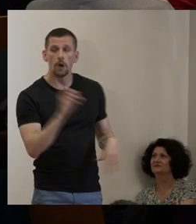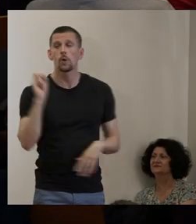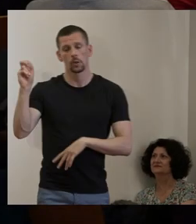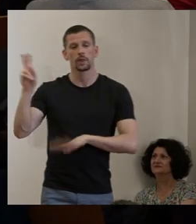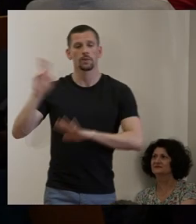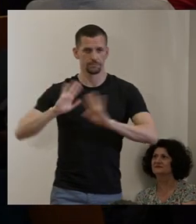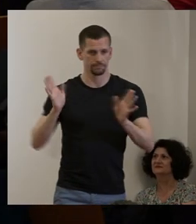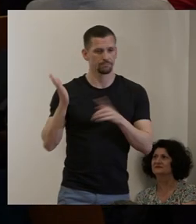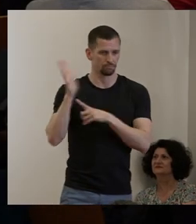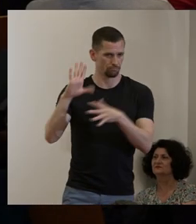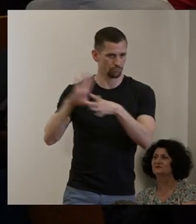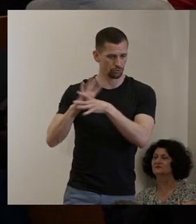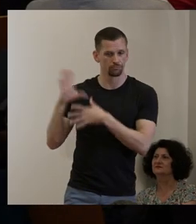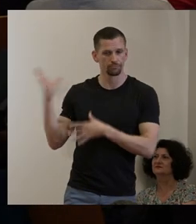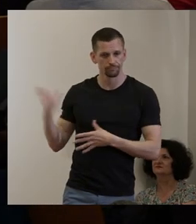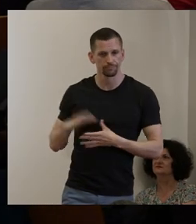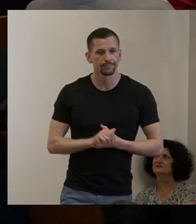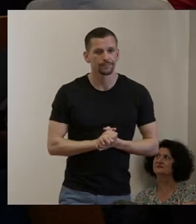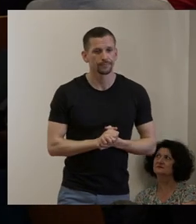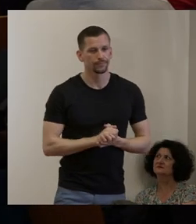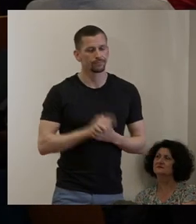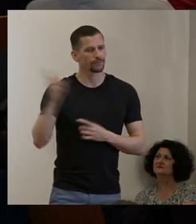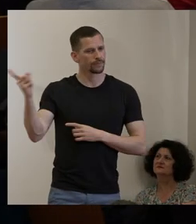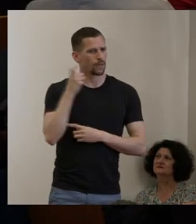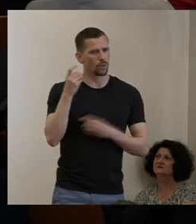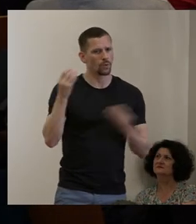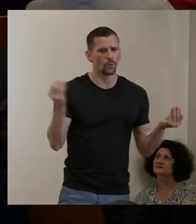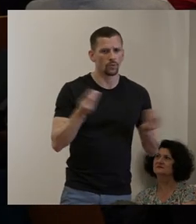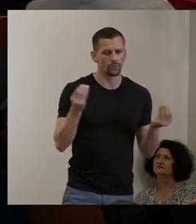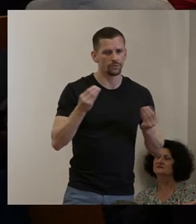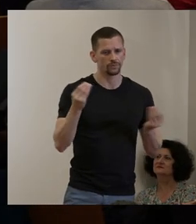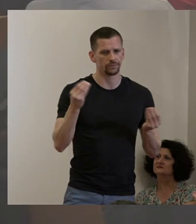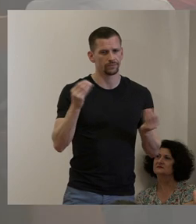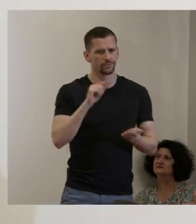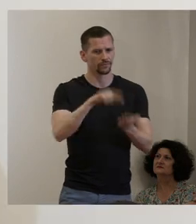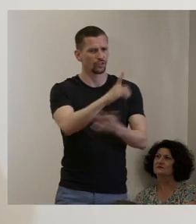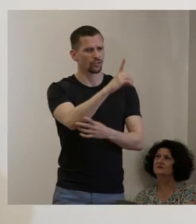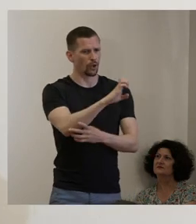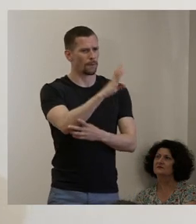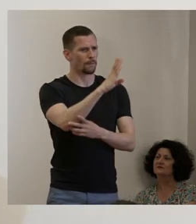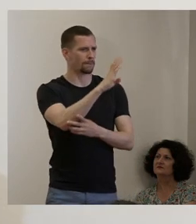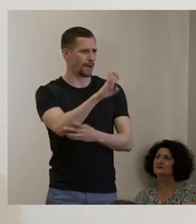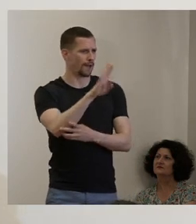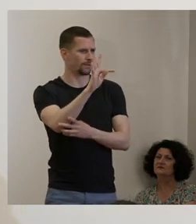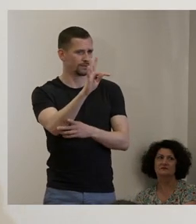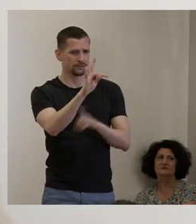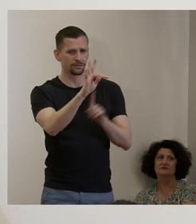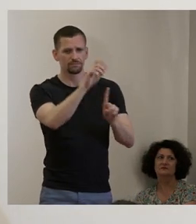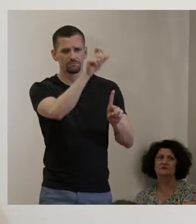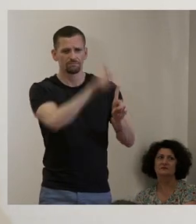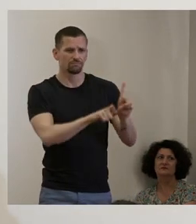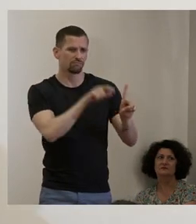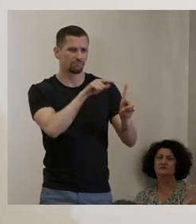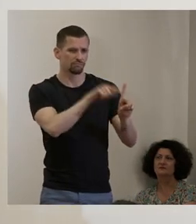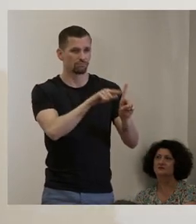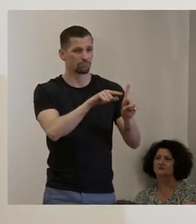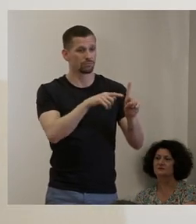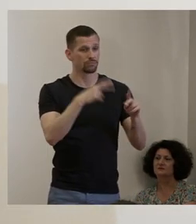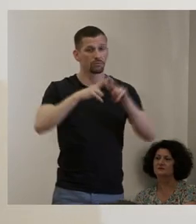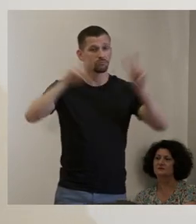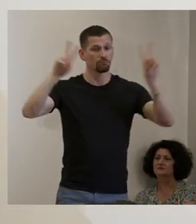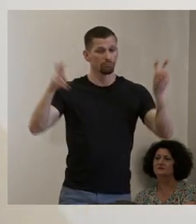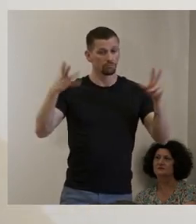C'est un titre, c'est tiré de Jean-Baptiste Debré, Voyage pittoresque et historique au Brésil. C'est un